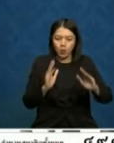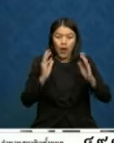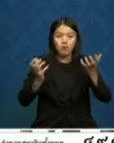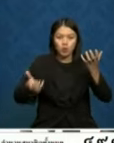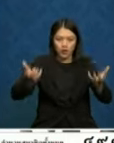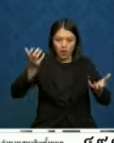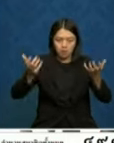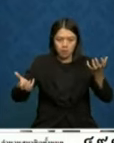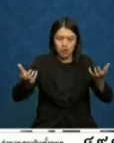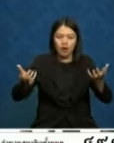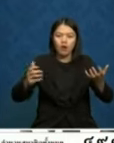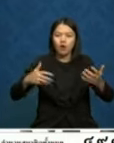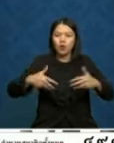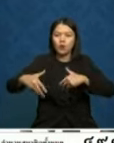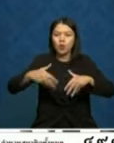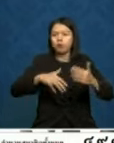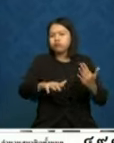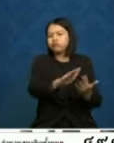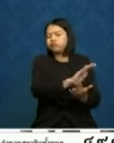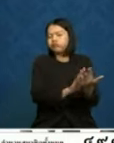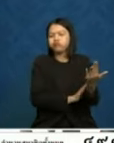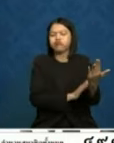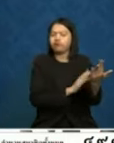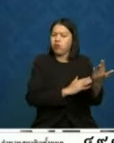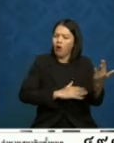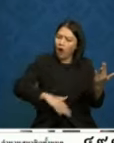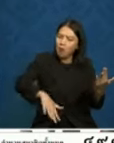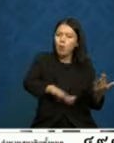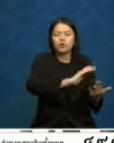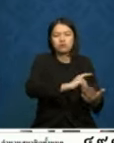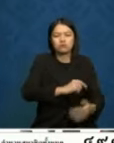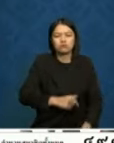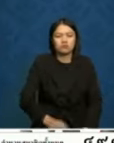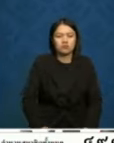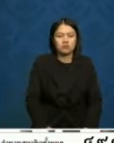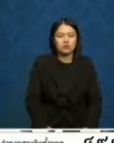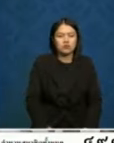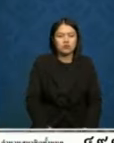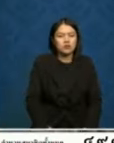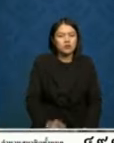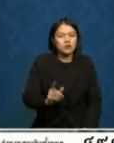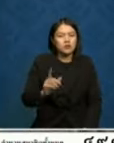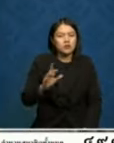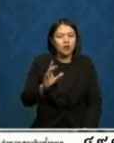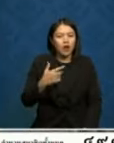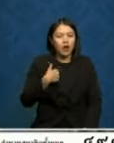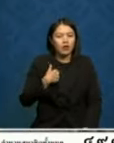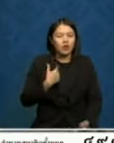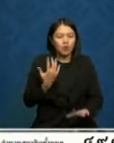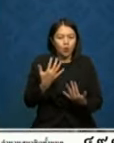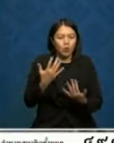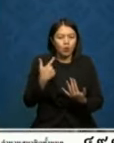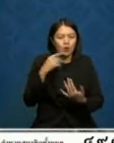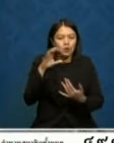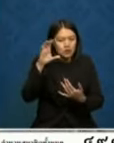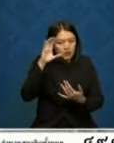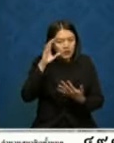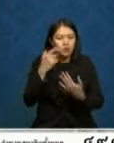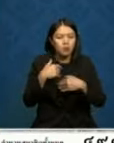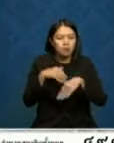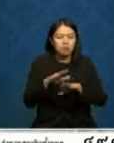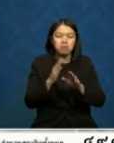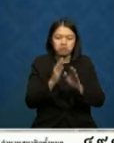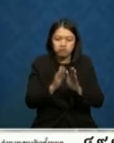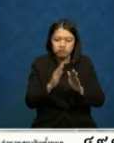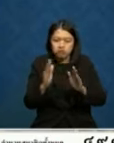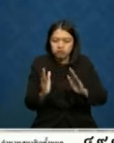ที่พี่น้องทั้งประเทศทุกมูลเหล่าเนี่ยจะต้องอาศัยกระทรวงยุติธรรมในกระบวนการยุติธรรมทั้งหมดเพราะนั้นผม